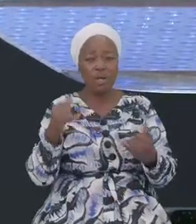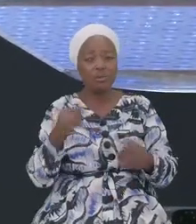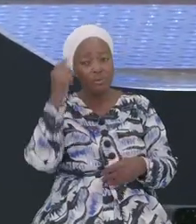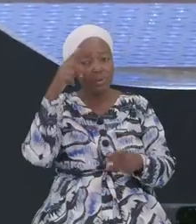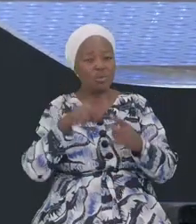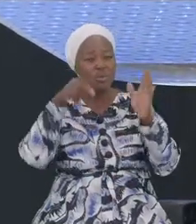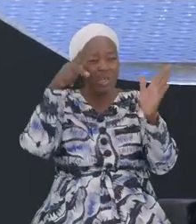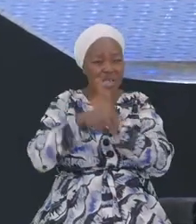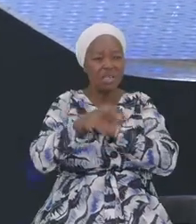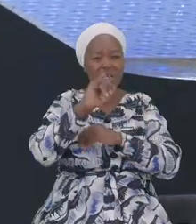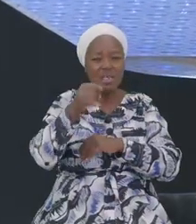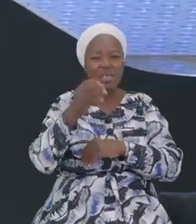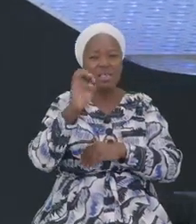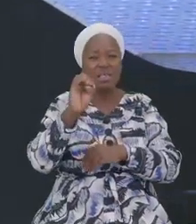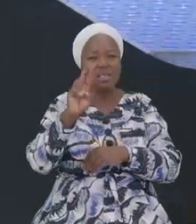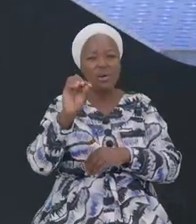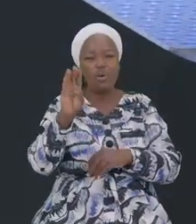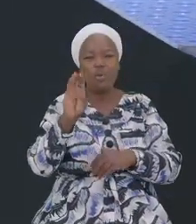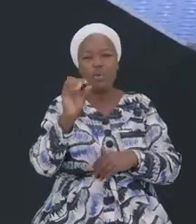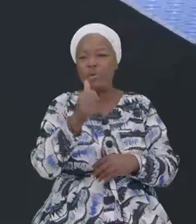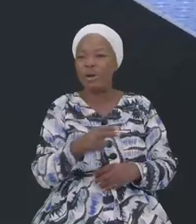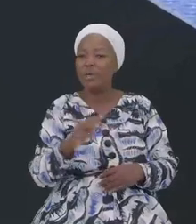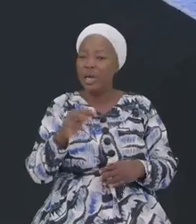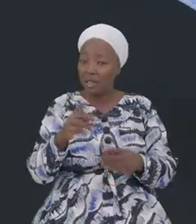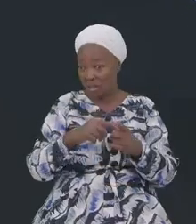faire mourir Jéroboam. Il a dit,